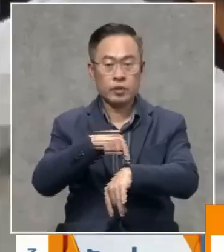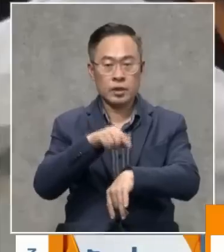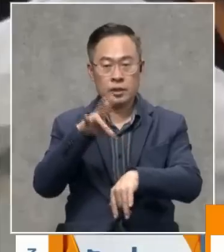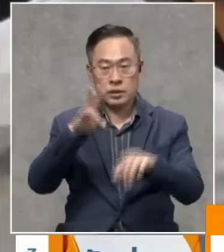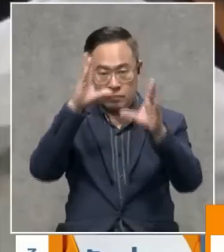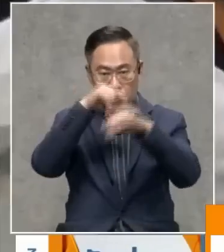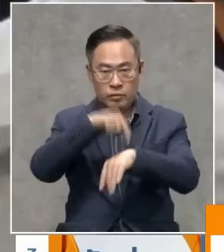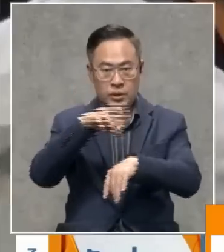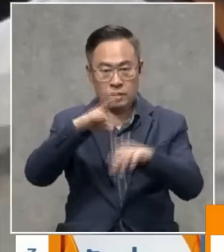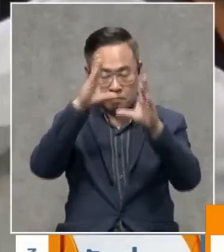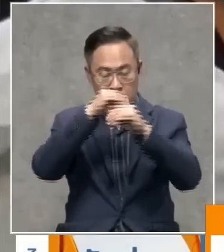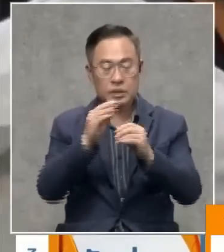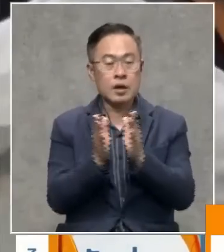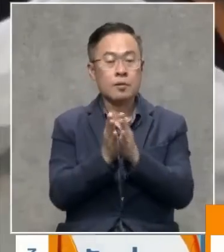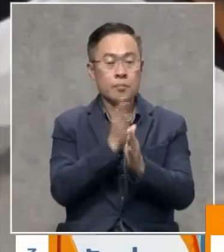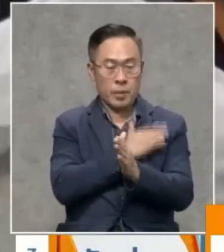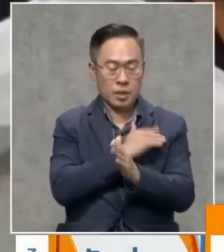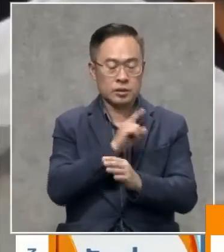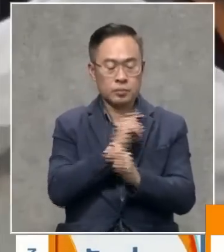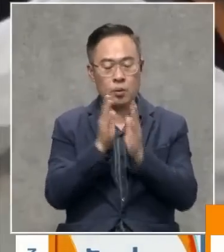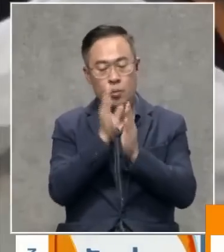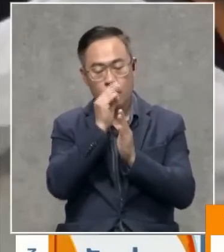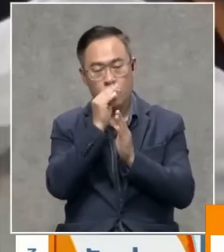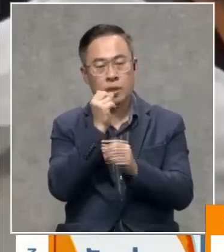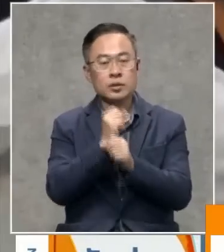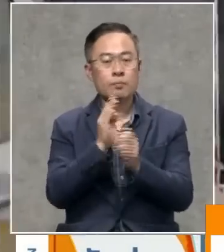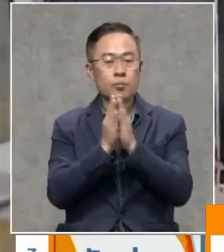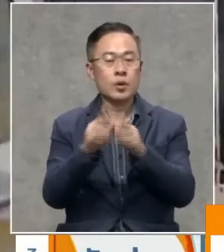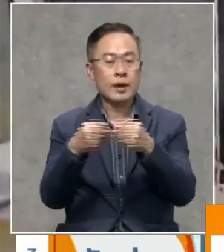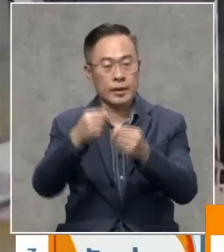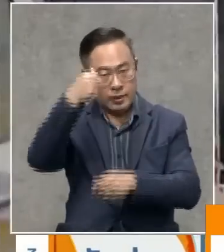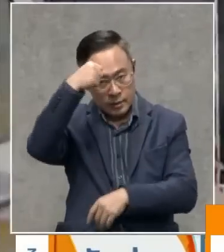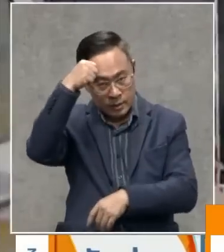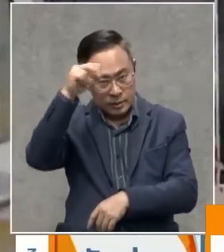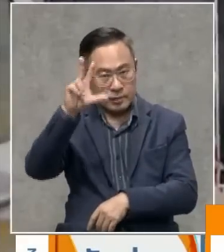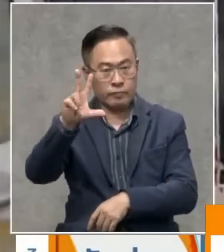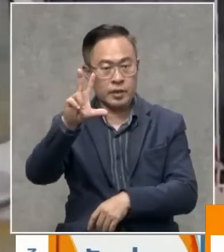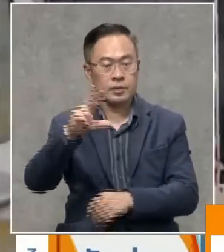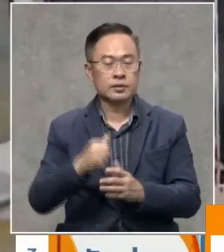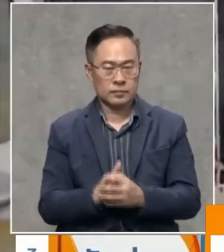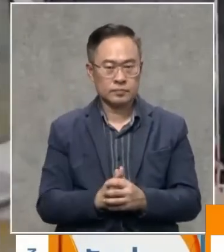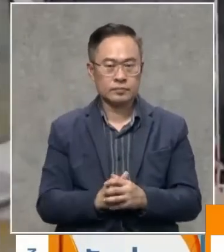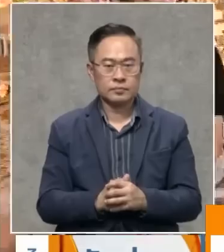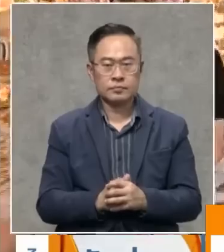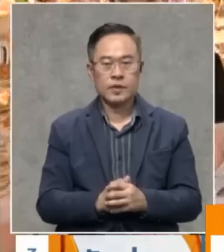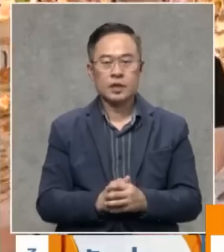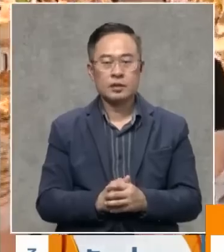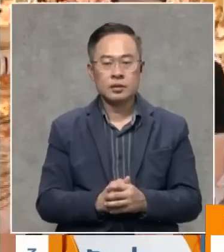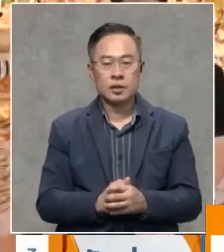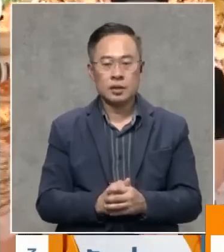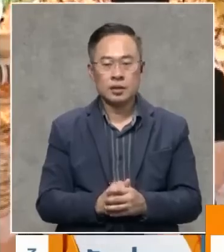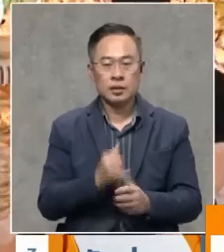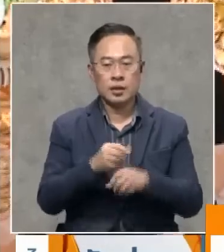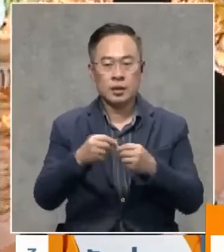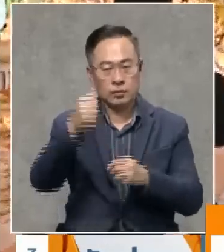การประกอบพิธีสวดพระอภิธรรมบำเพ็ญกุศลอัฐิของน้องดอมเป็นคืนแรกภายในวิหารพระเจ้าอินสารค่ะวัดพระธาตุดอยเว